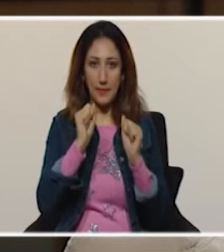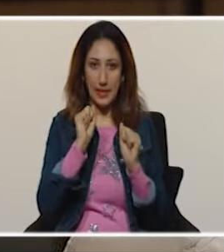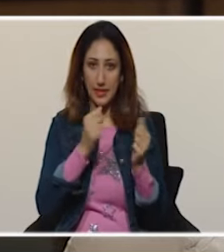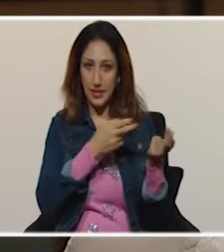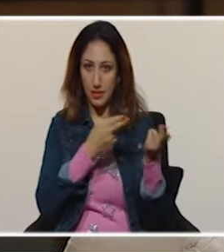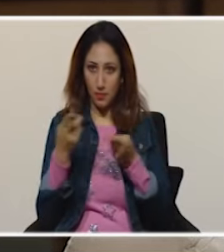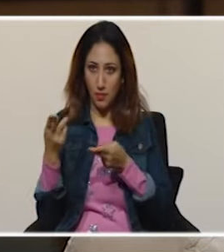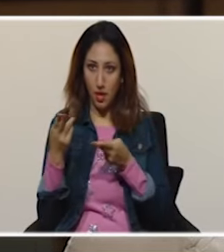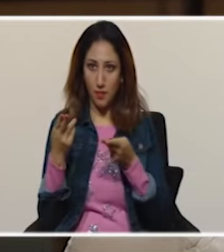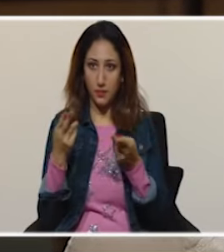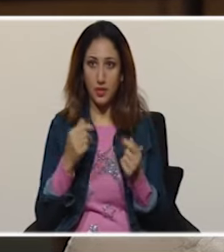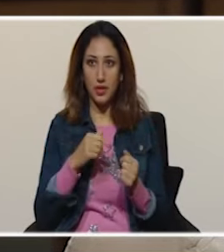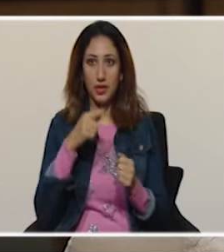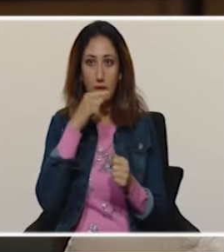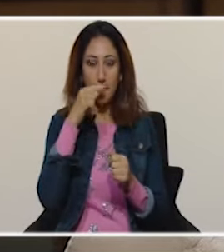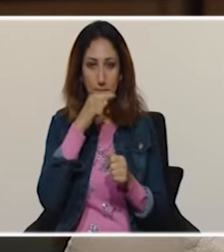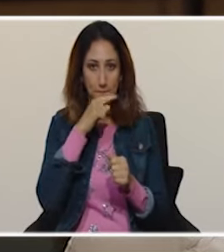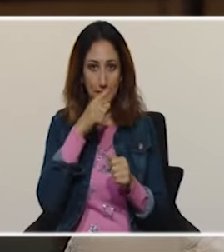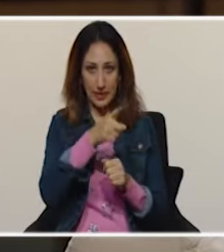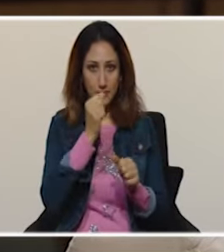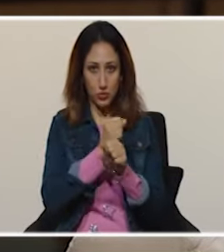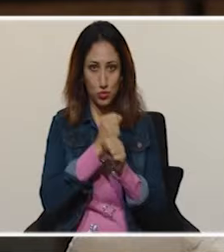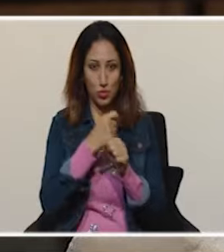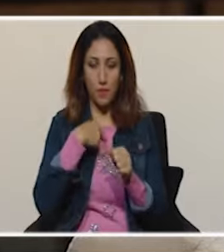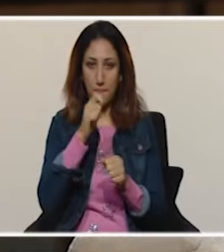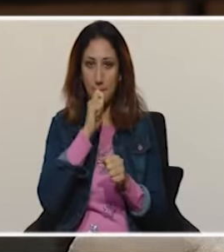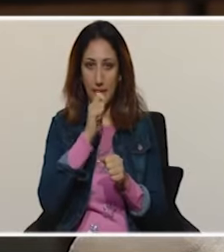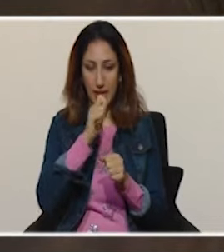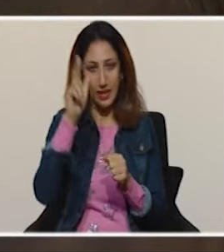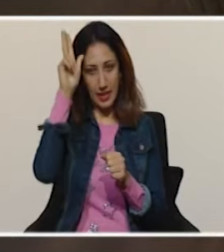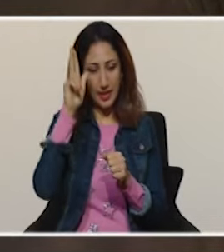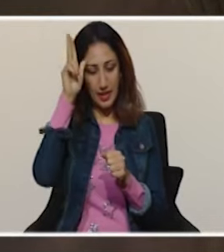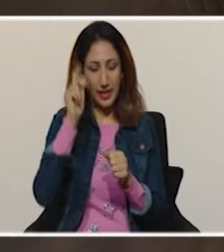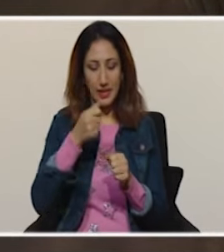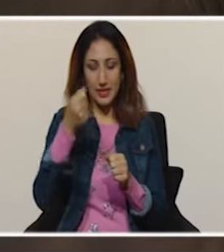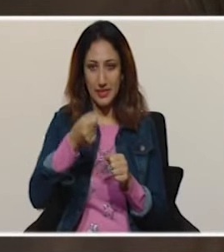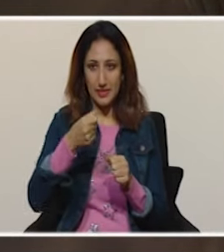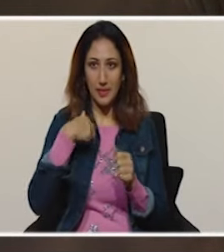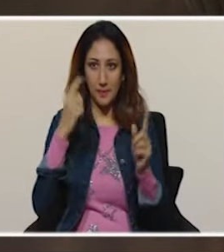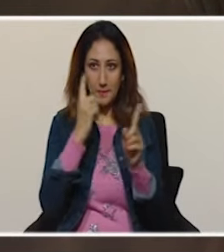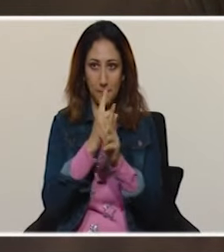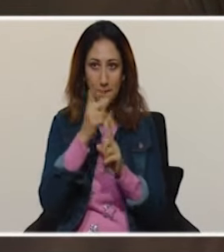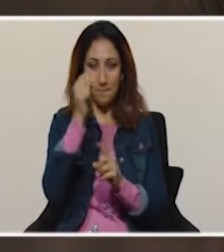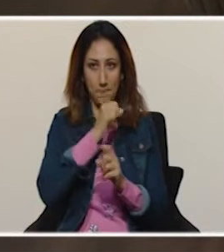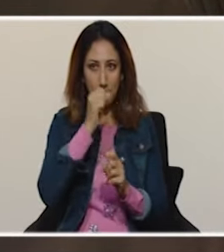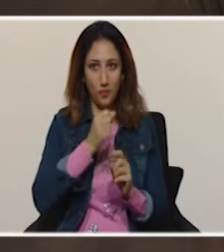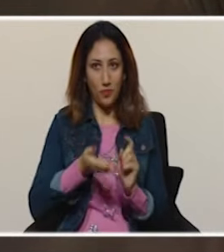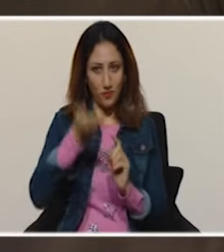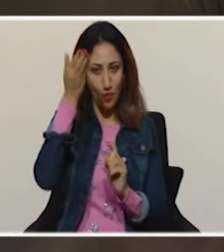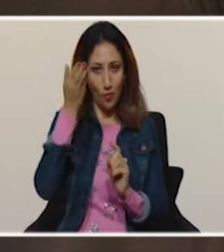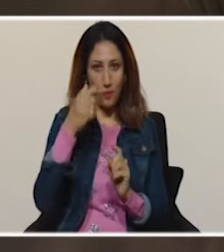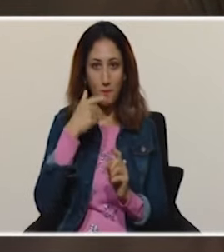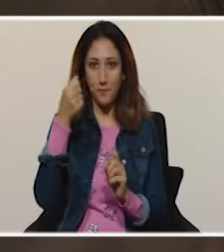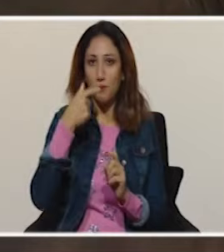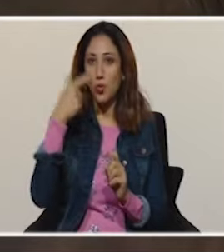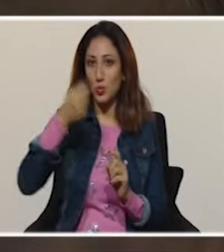بضيفتي النهارده الزميله العزيزه الاعلاميه رزان مغربي. ازاي؟ ازي حضرتك يا دكتور؟ اخبارك ايه؟ كل سنه وحضرتك